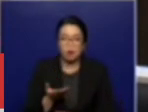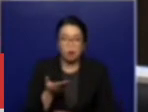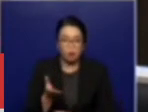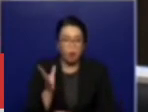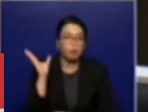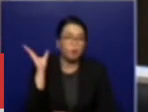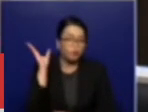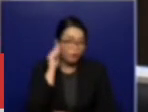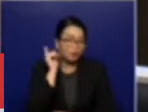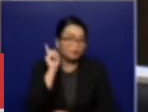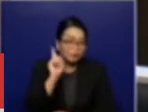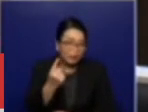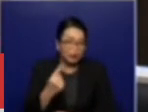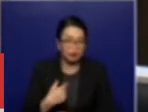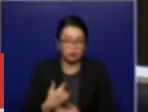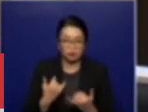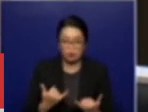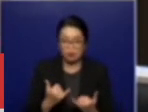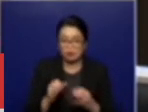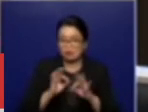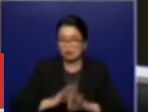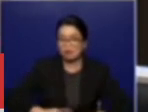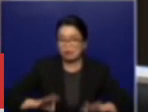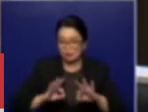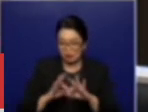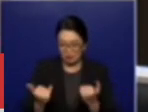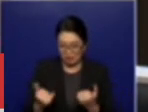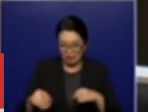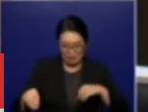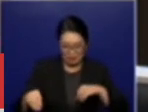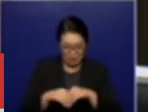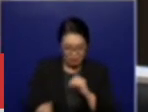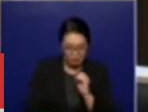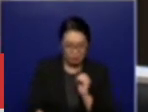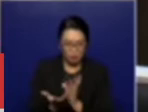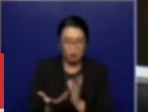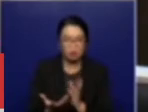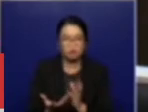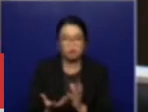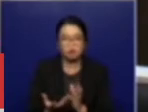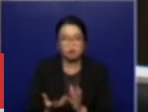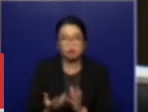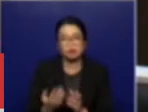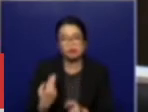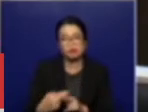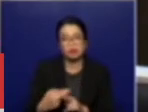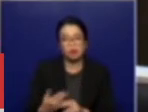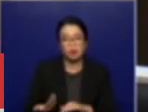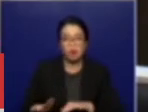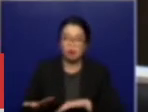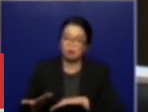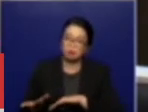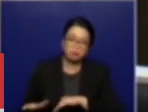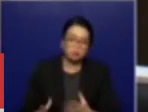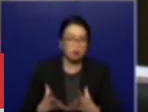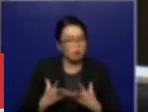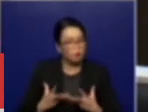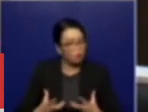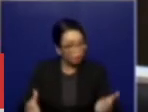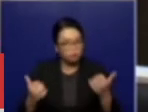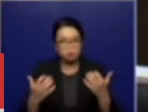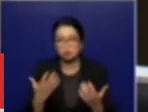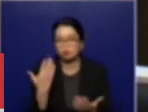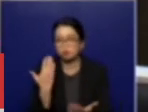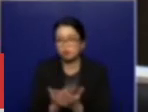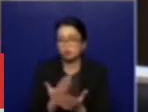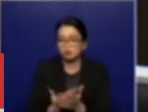งหนึ่งว่าสภาวะที่กำลังจะเกิดขึ้นอยู่ขนาดนี้มันเรียกว่าความล้มละลายทางการคลังของประเท